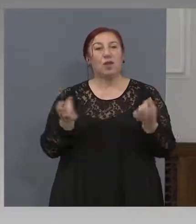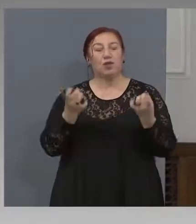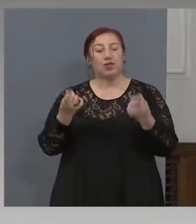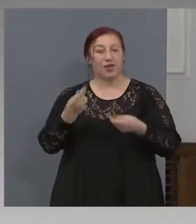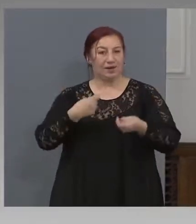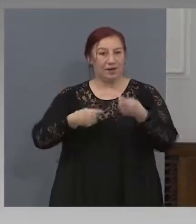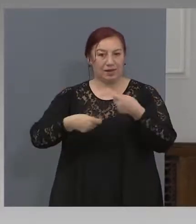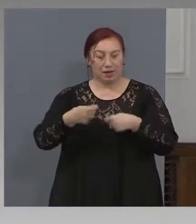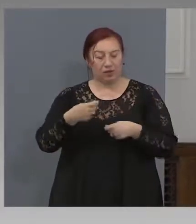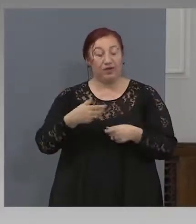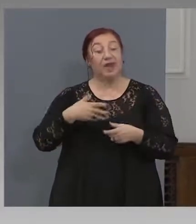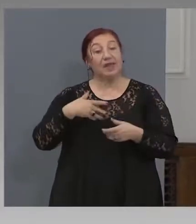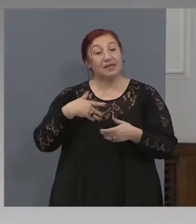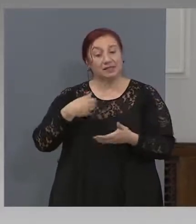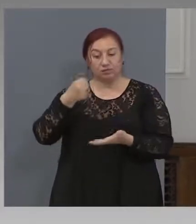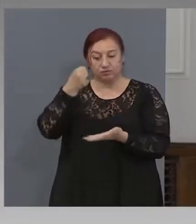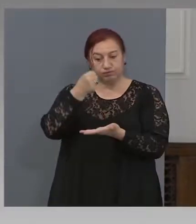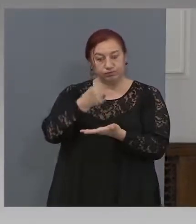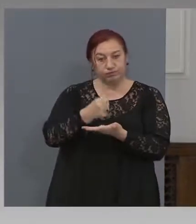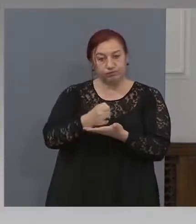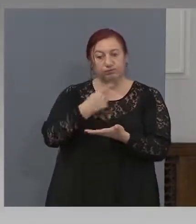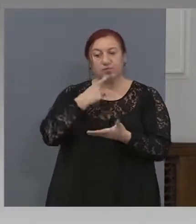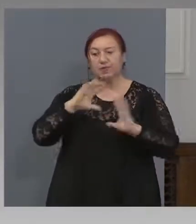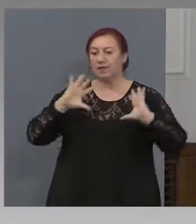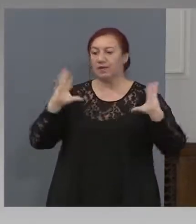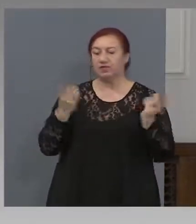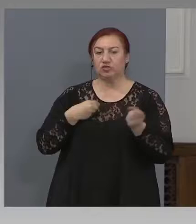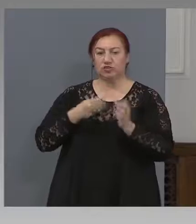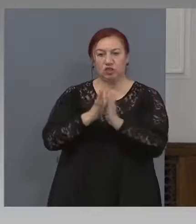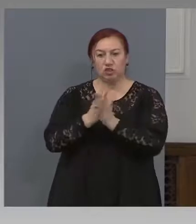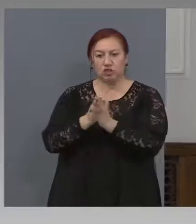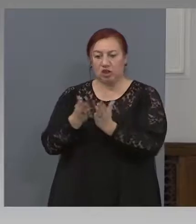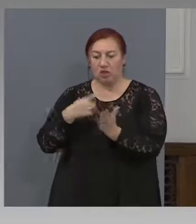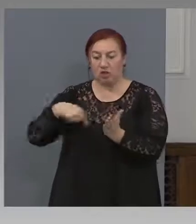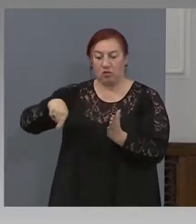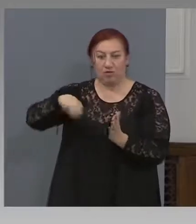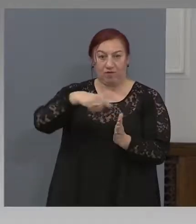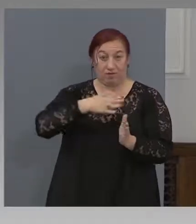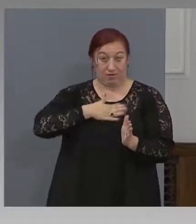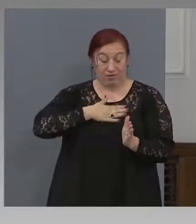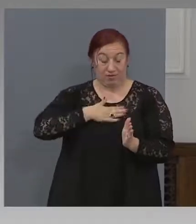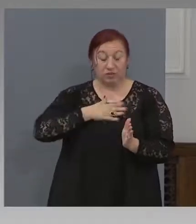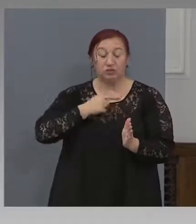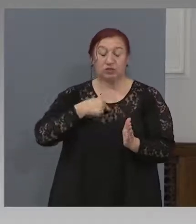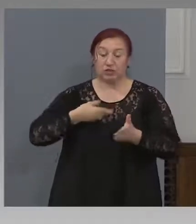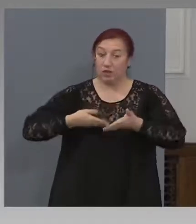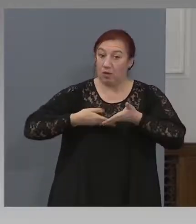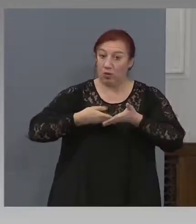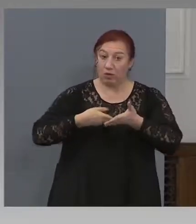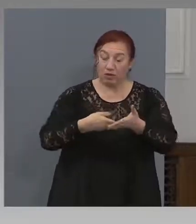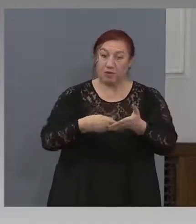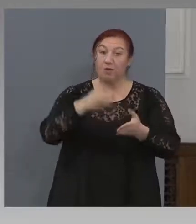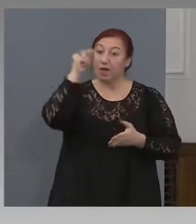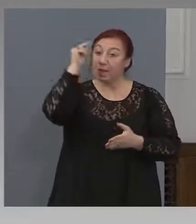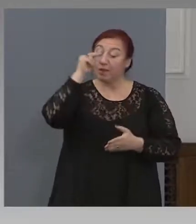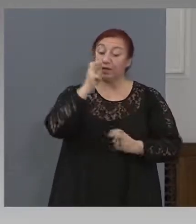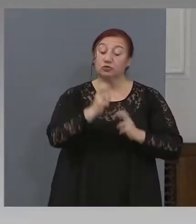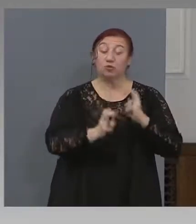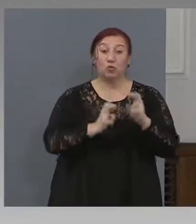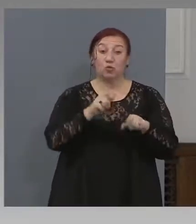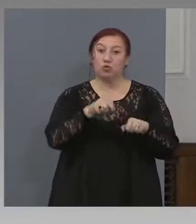от името на всички членове на Сдружението за модерна търговия, че ние подкрепяме българското